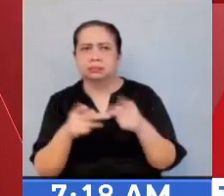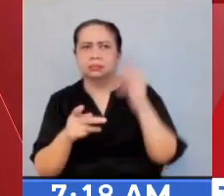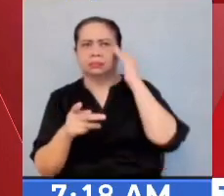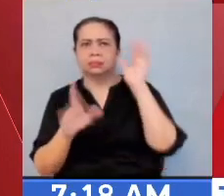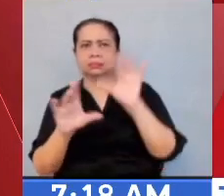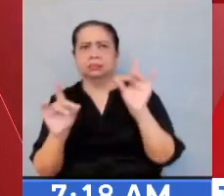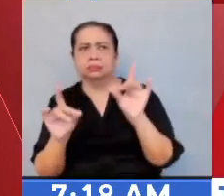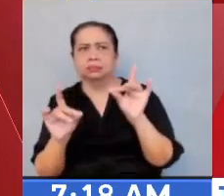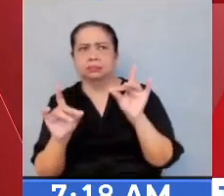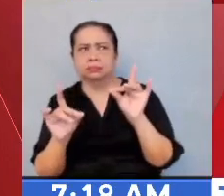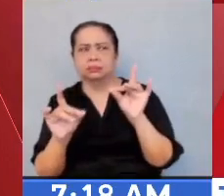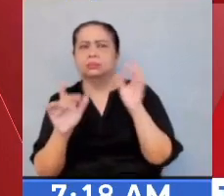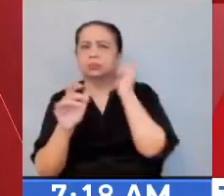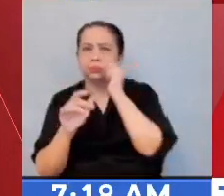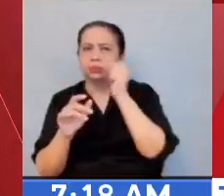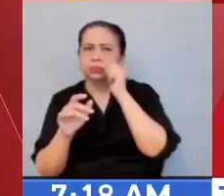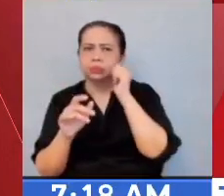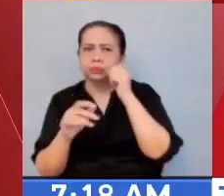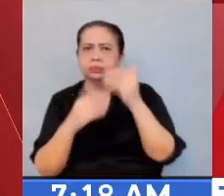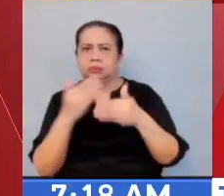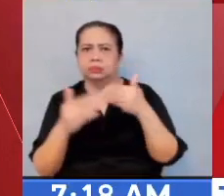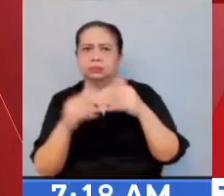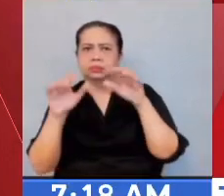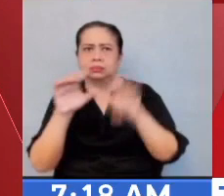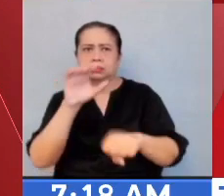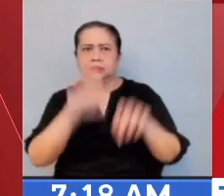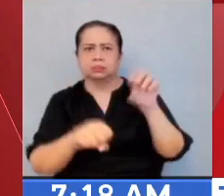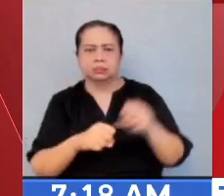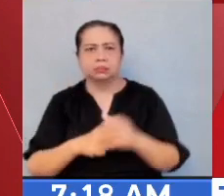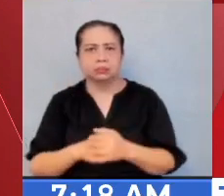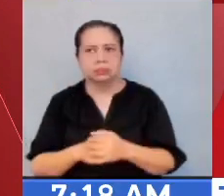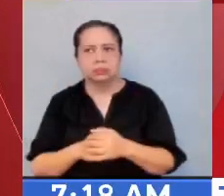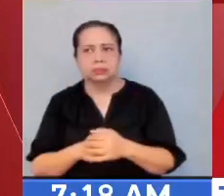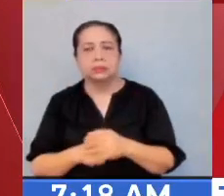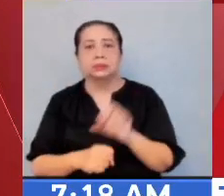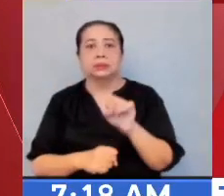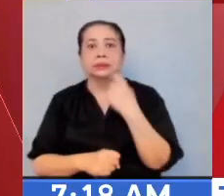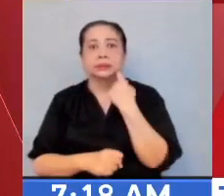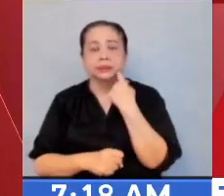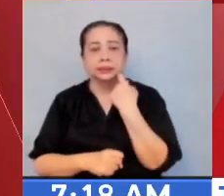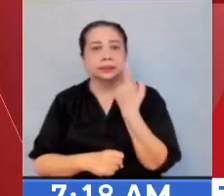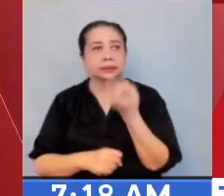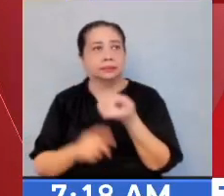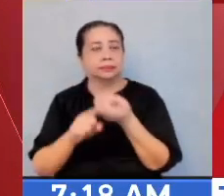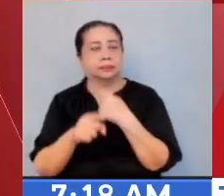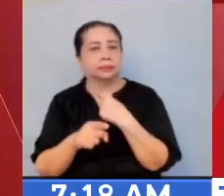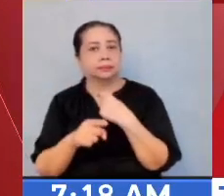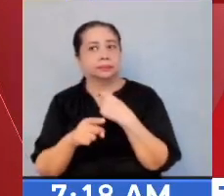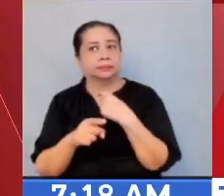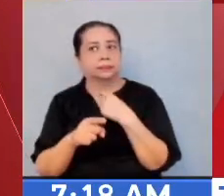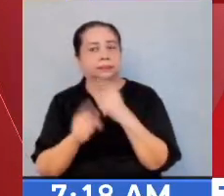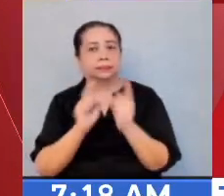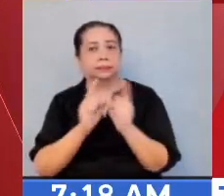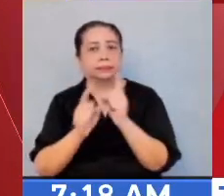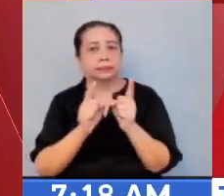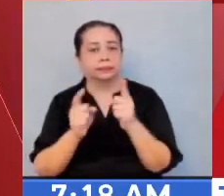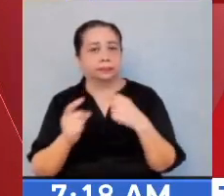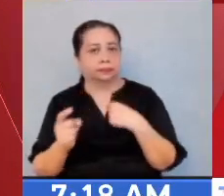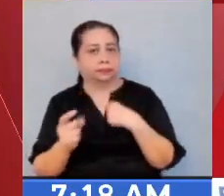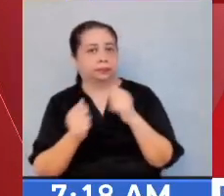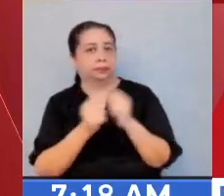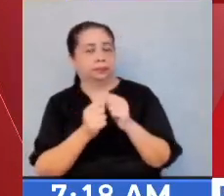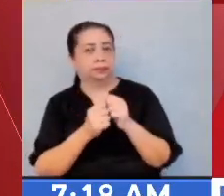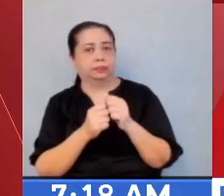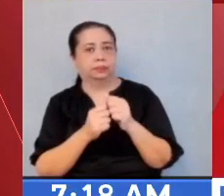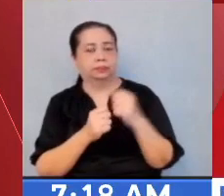madalas ino-operate ng mga otoridad? Kanina, Susan, batay doon sa pakikipag-usap ko kay Colonel Bong Lebrija,